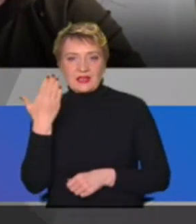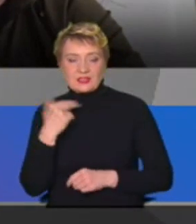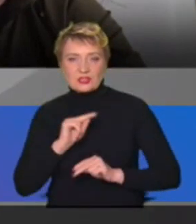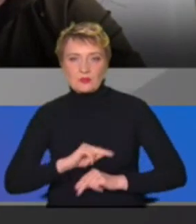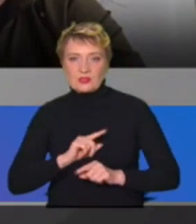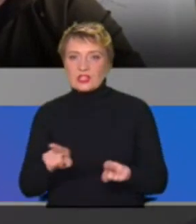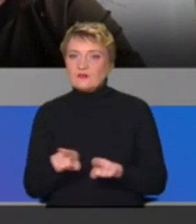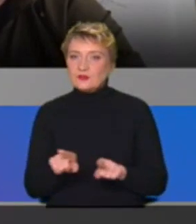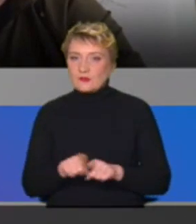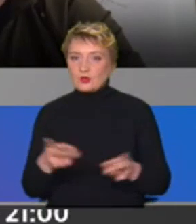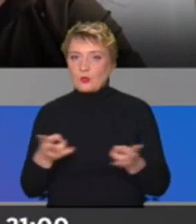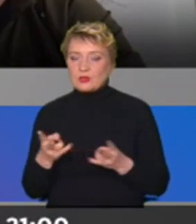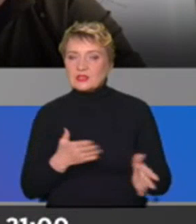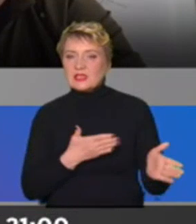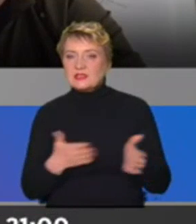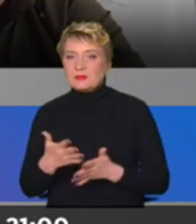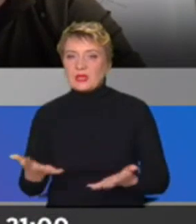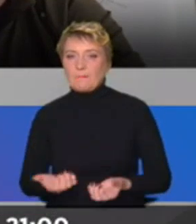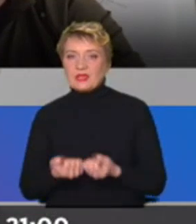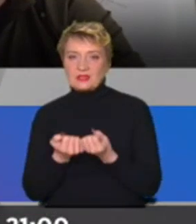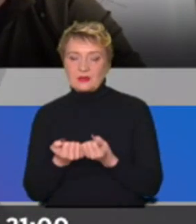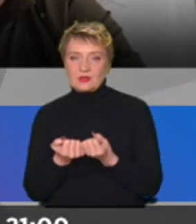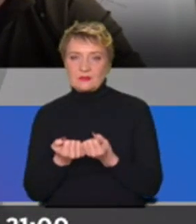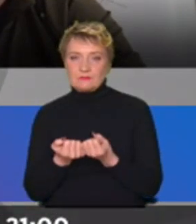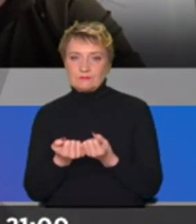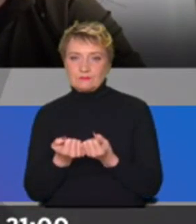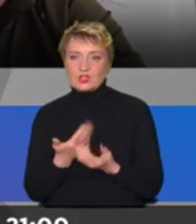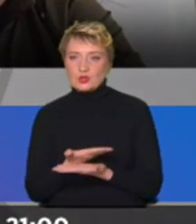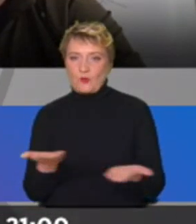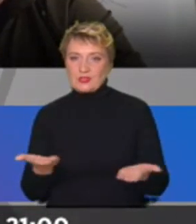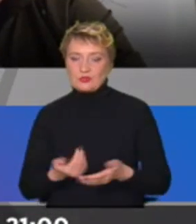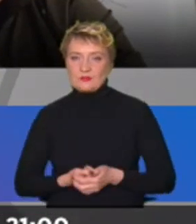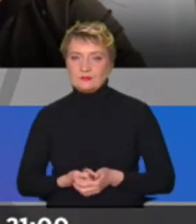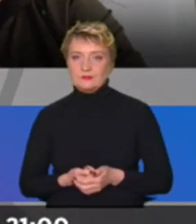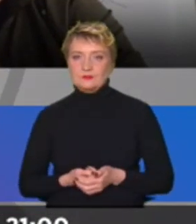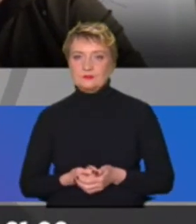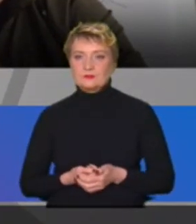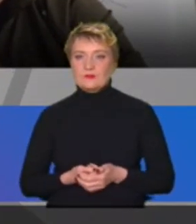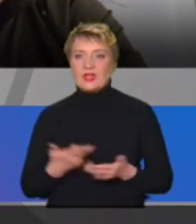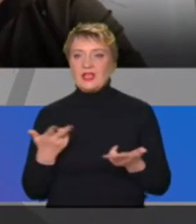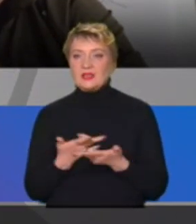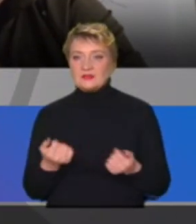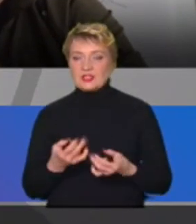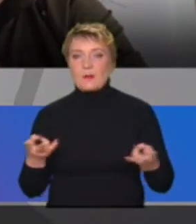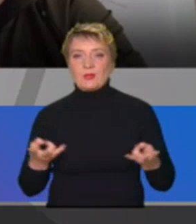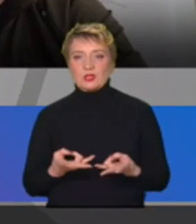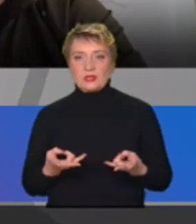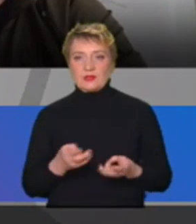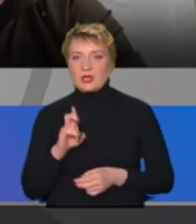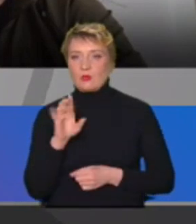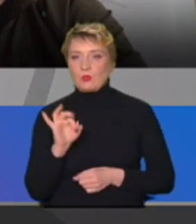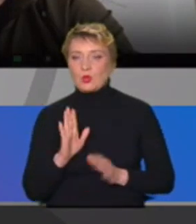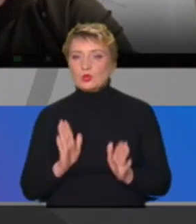потрібна поки що систематична підтримка зовнішня? Звичайно, потрібно, бо